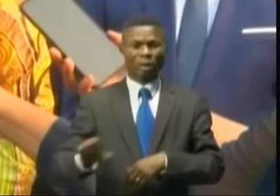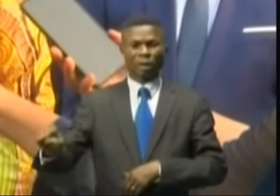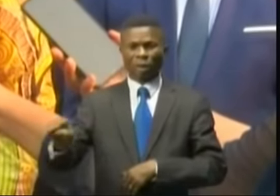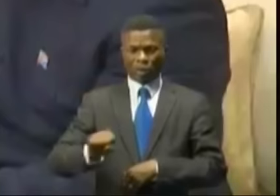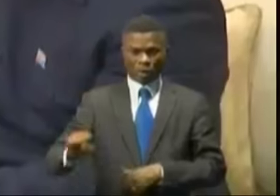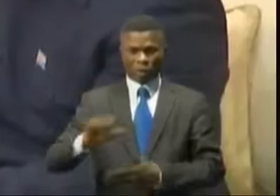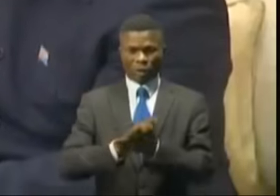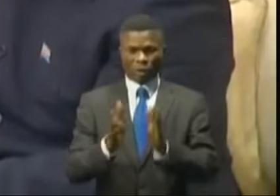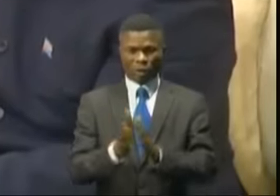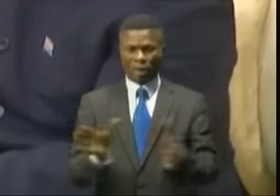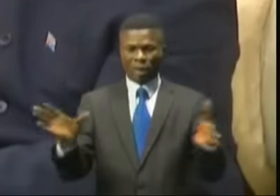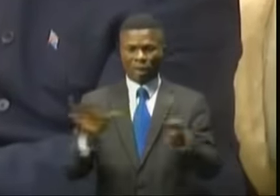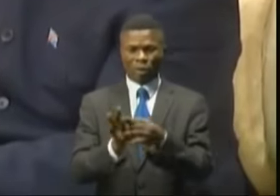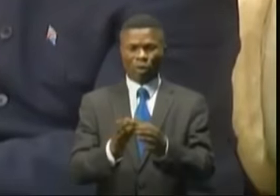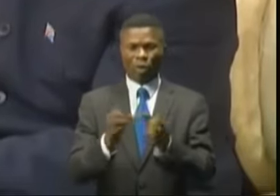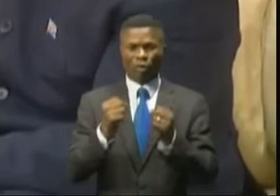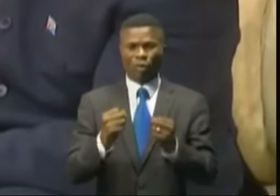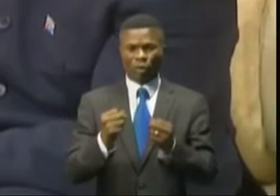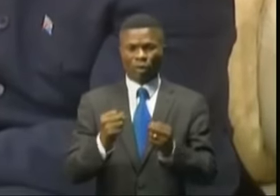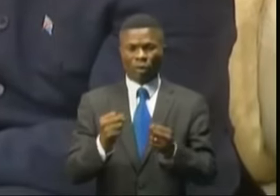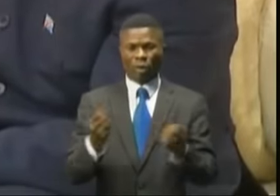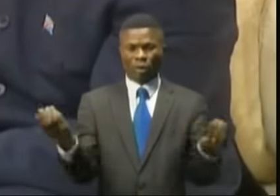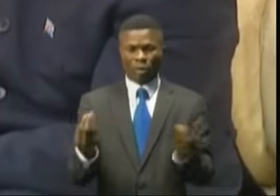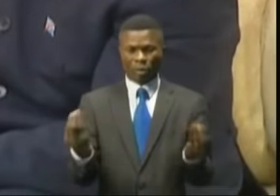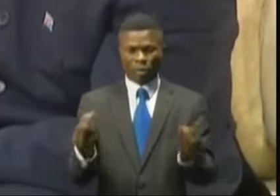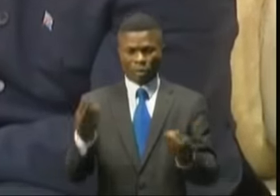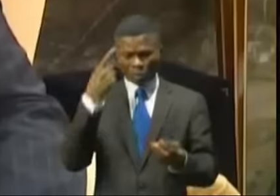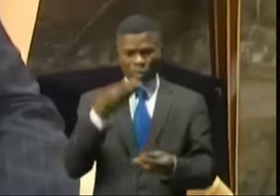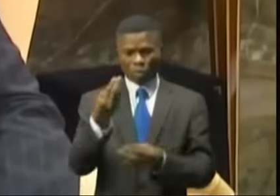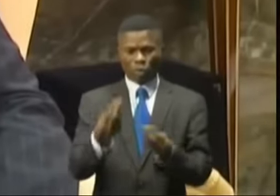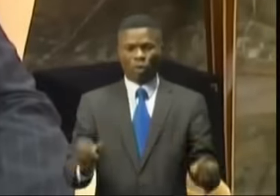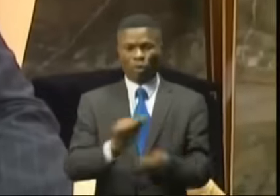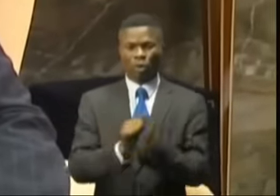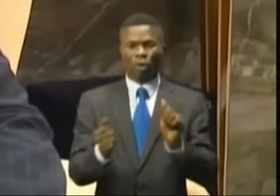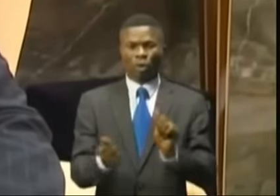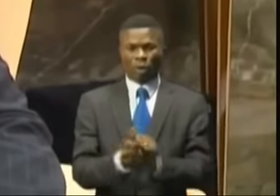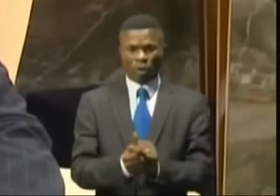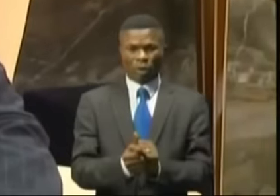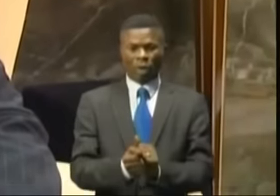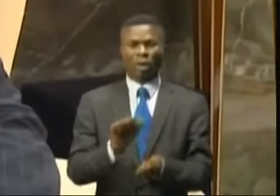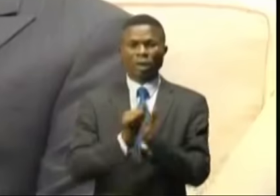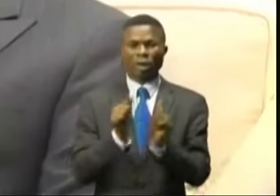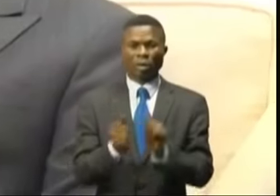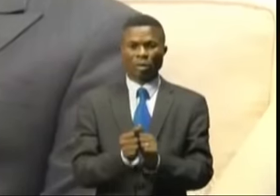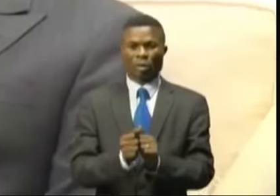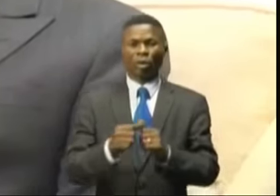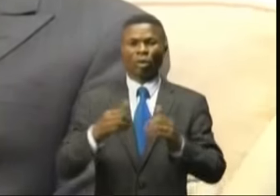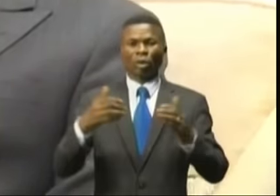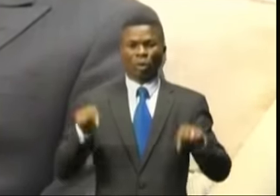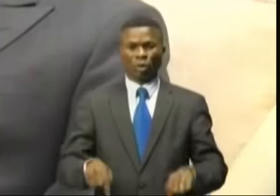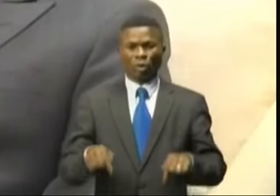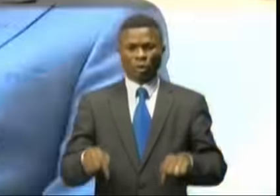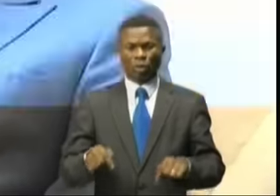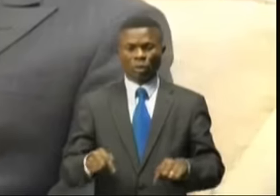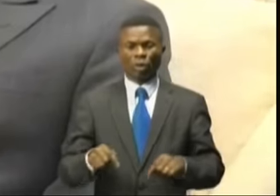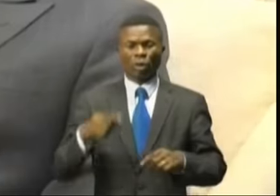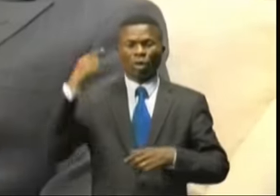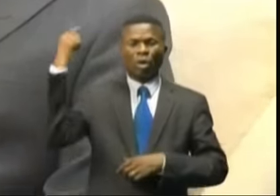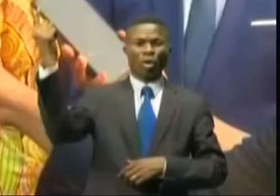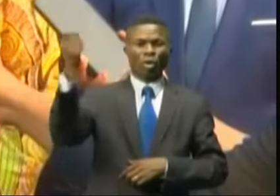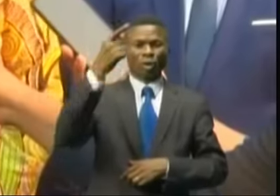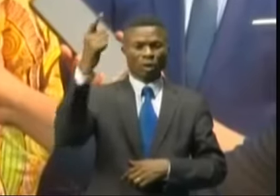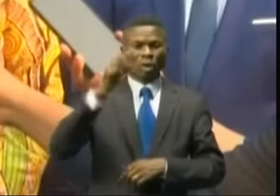soient intimement liés pour régler les thématiques qui sont des enjeux aujourd'hui planétaires, de